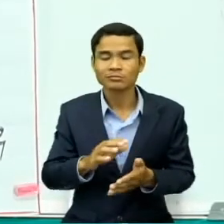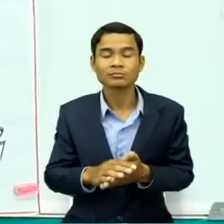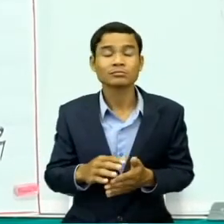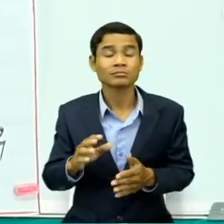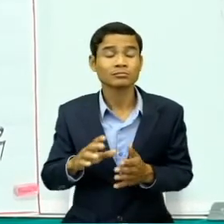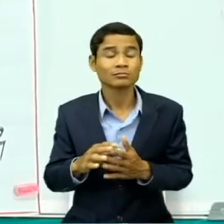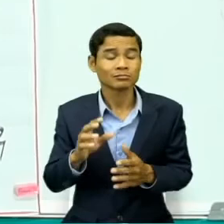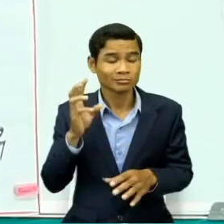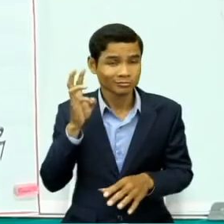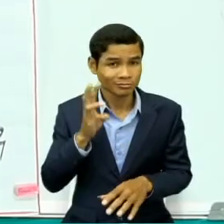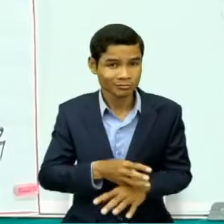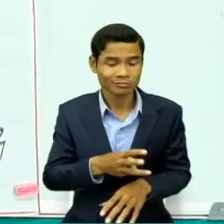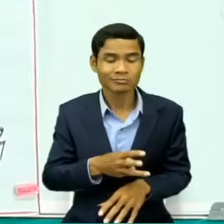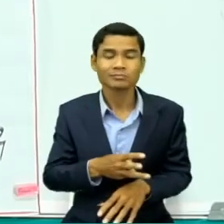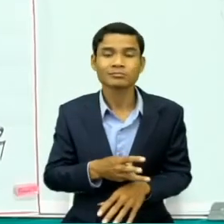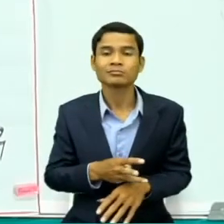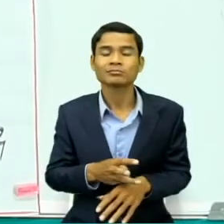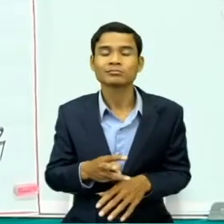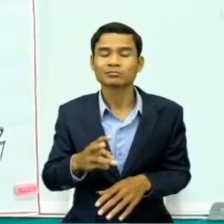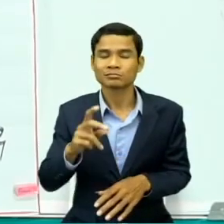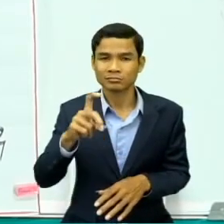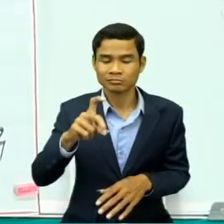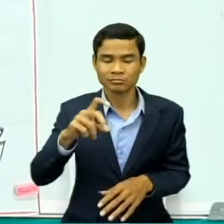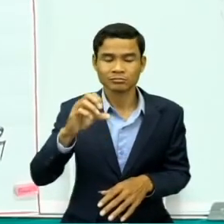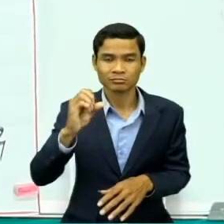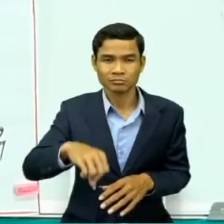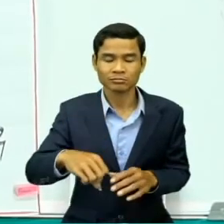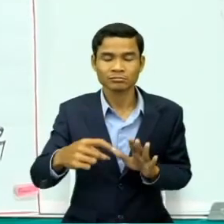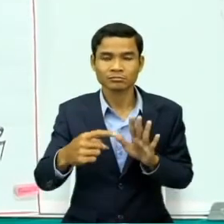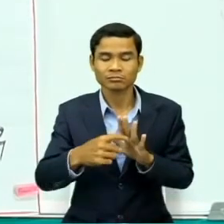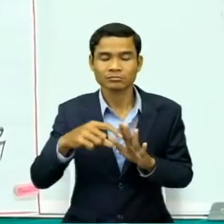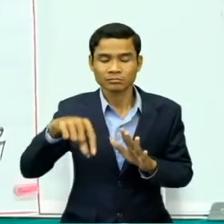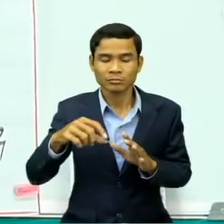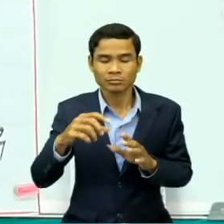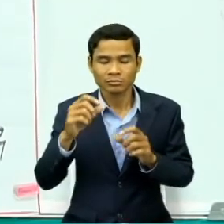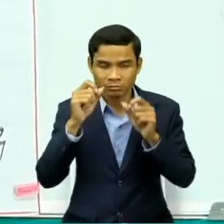phlêm mũ phlốc phnhạc bền